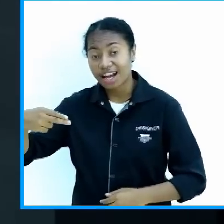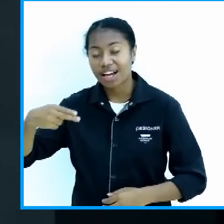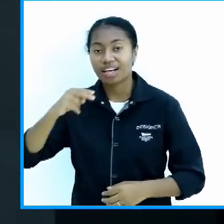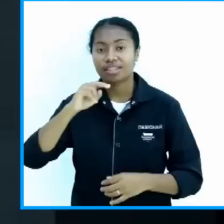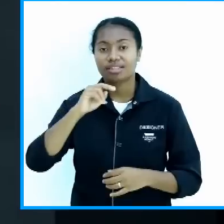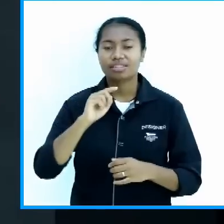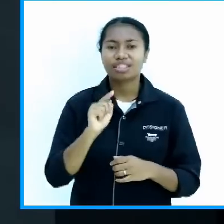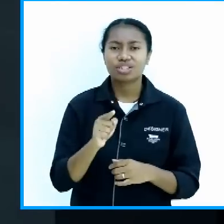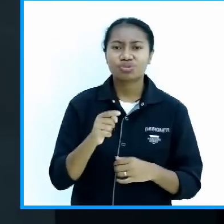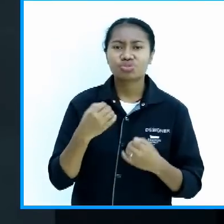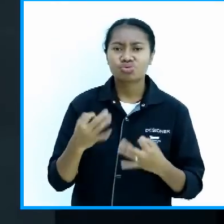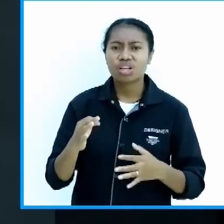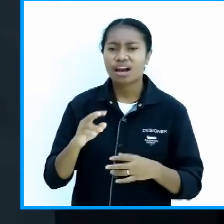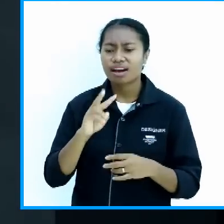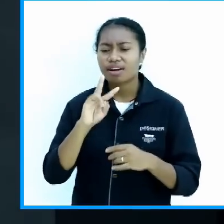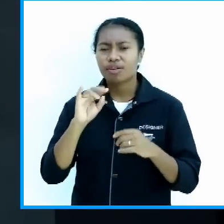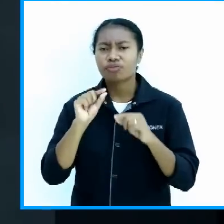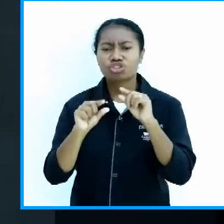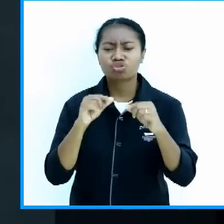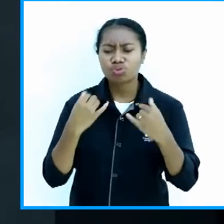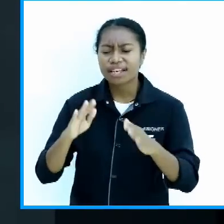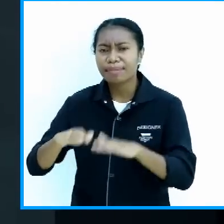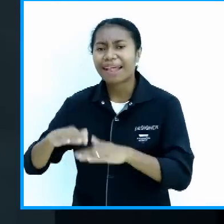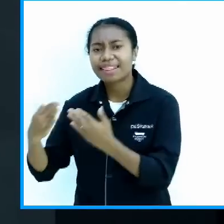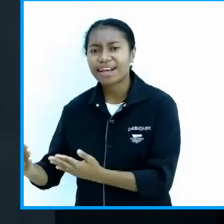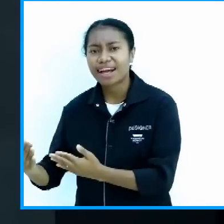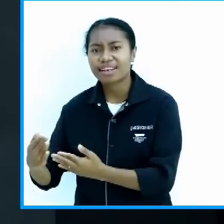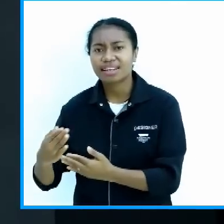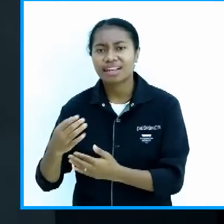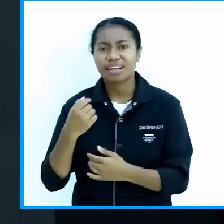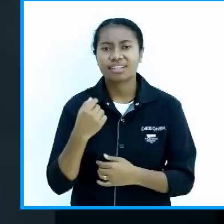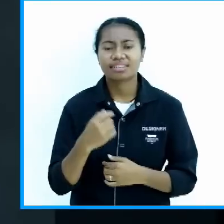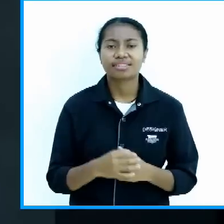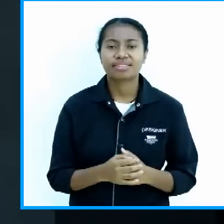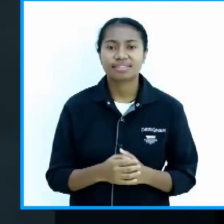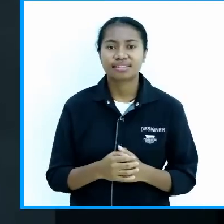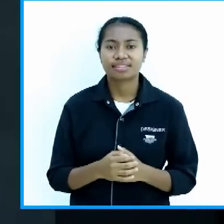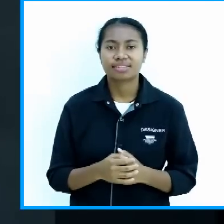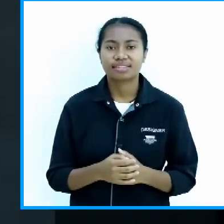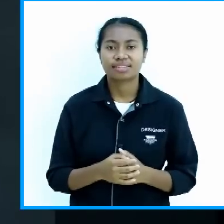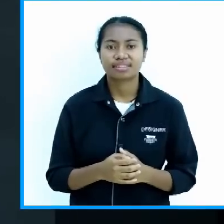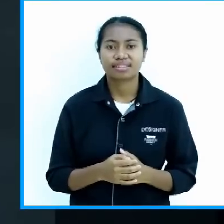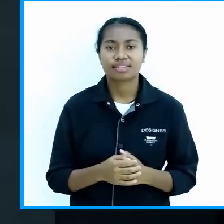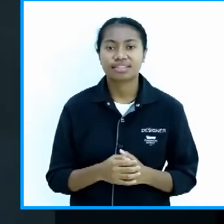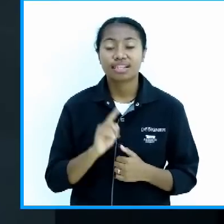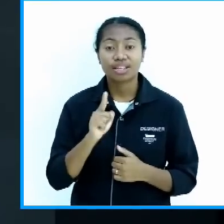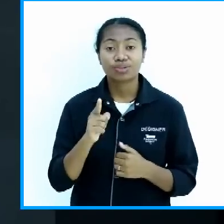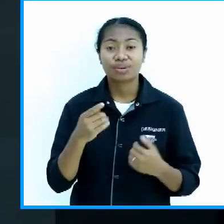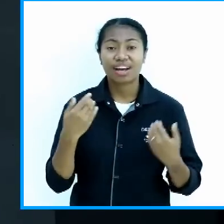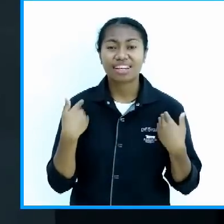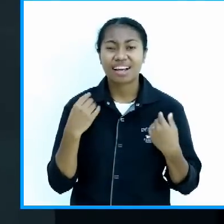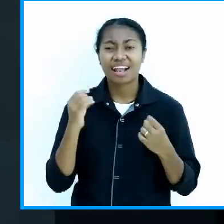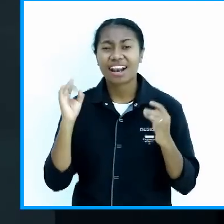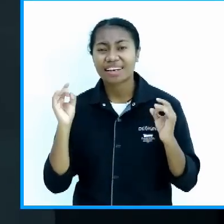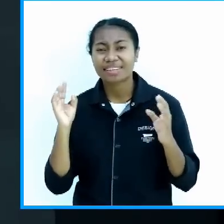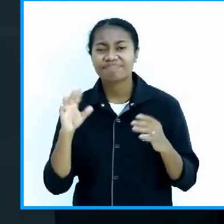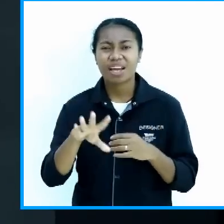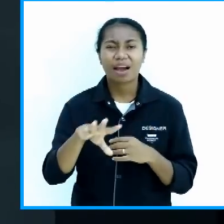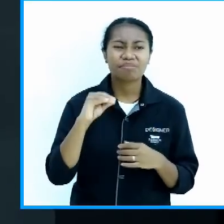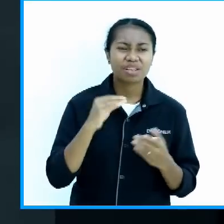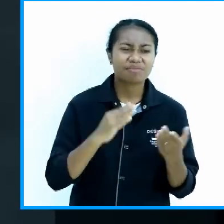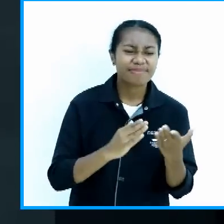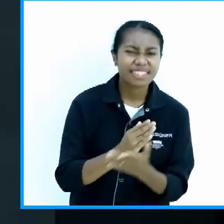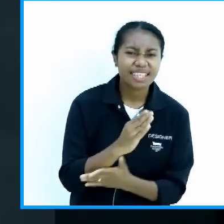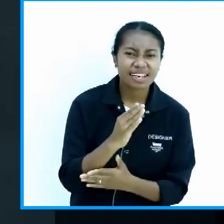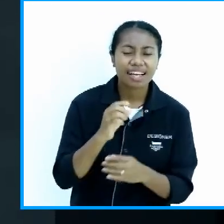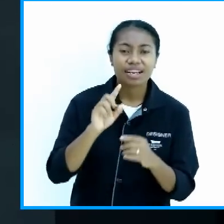Jadi virusnya sudah dimatikan. Nah, matikannya itu ya di lab juga. Nah, kemudian ada lagi yang lain dengan cara ambil bagian dari virus. Jadi